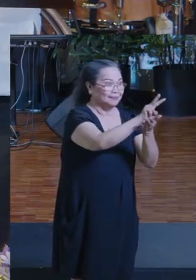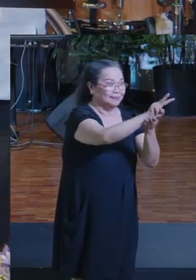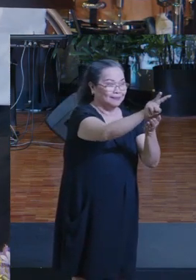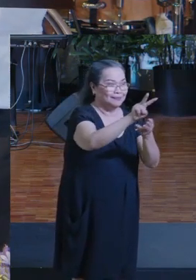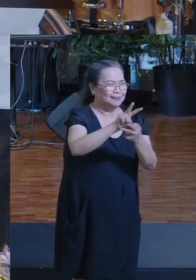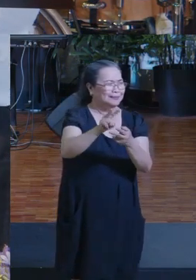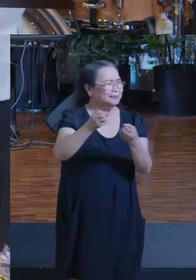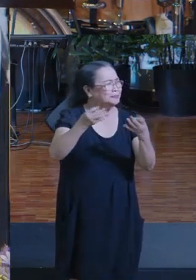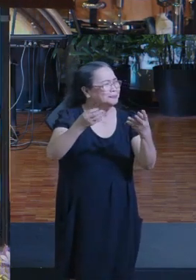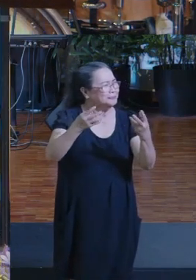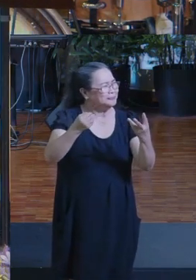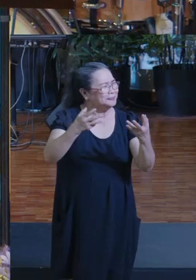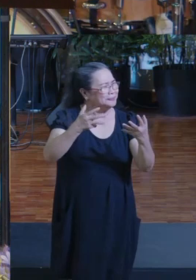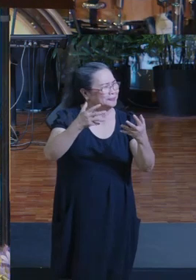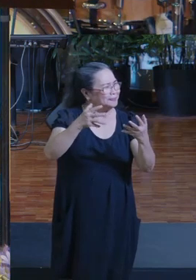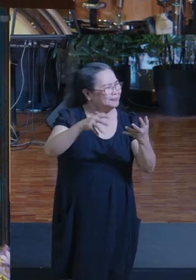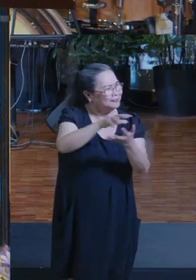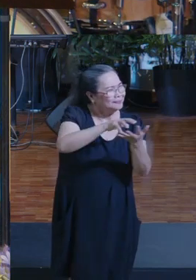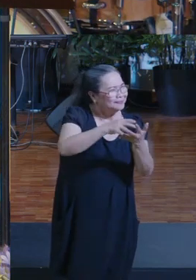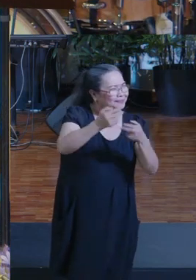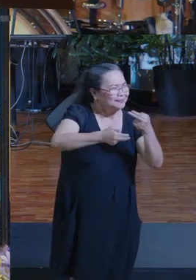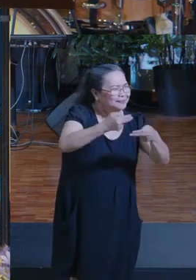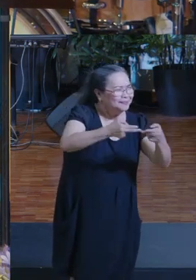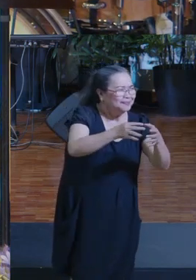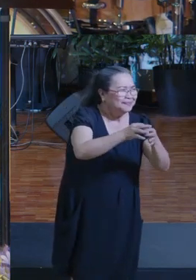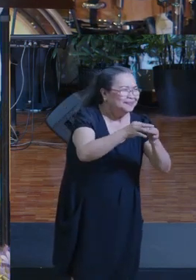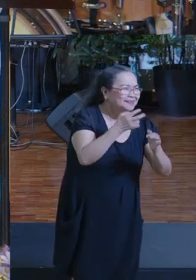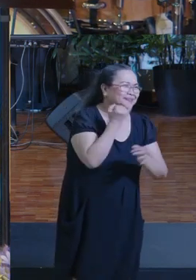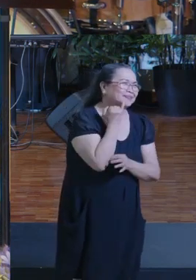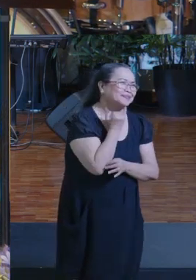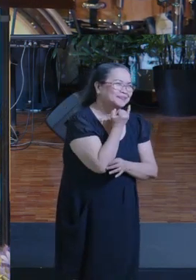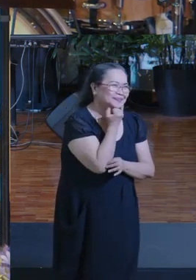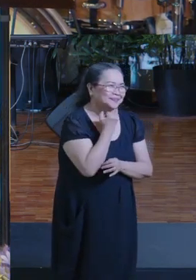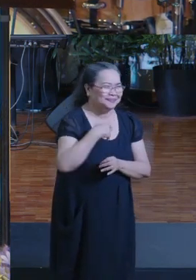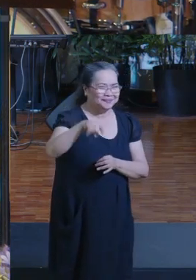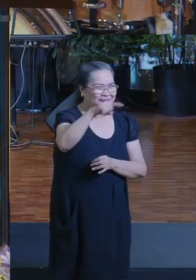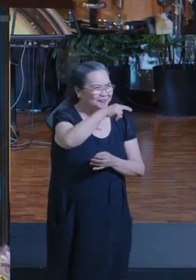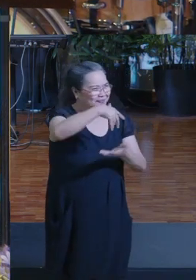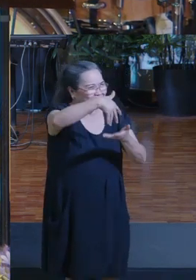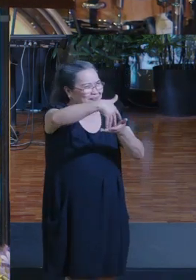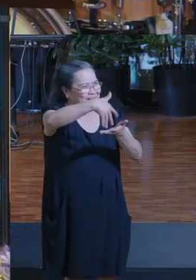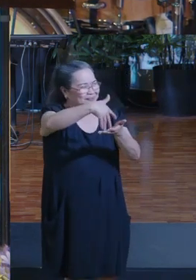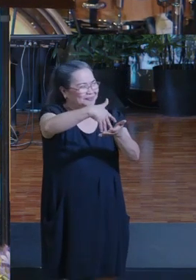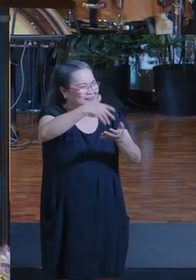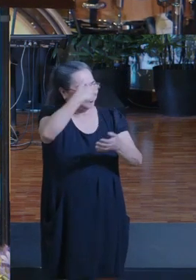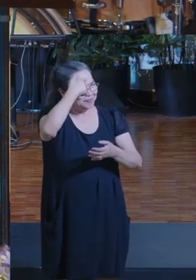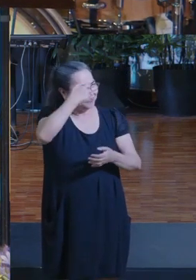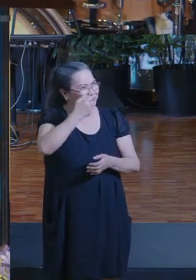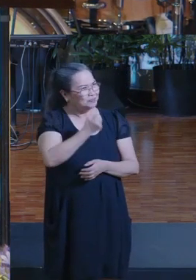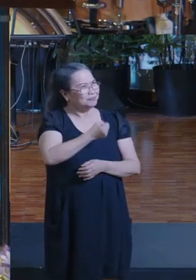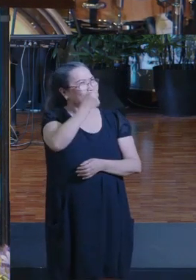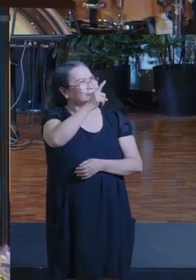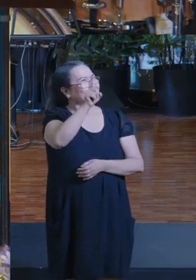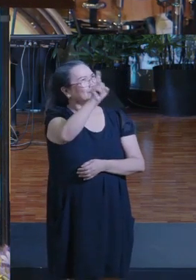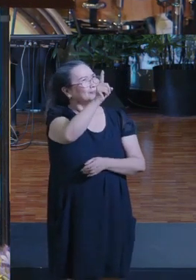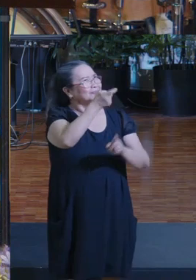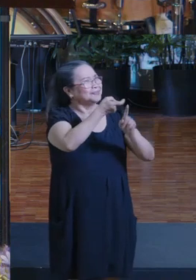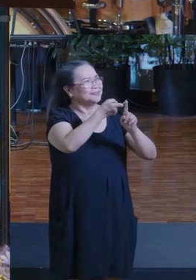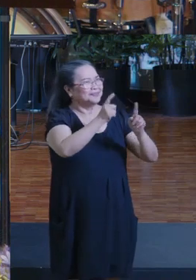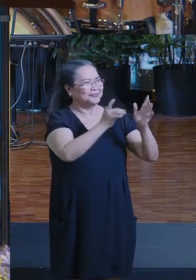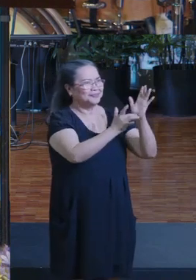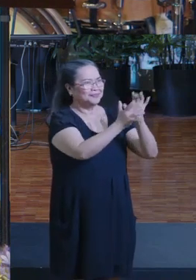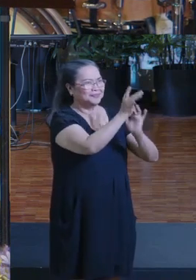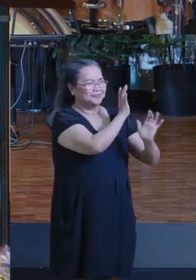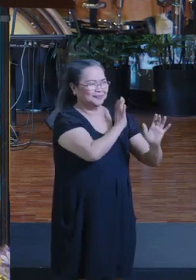marami pang iba, hindi ko nababasahin lahat. Depende sa konteksto at depende